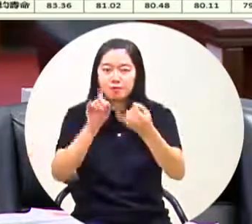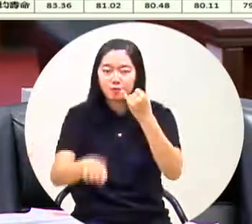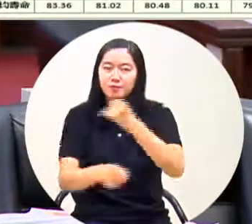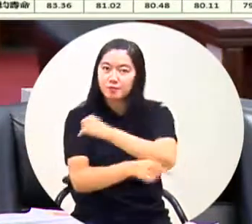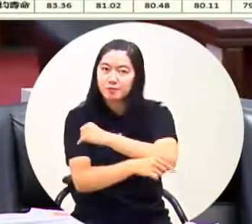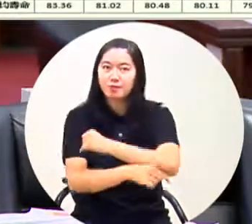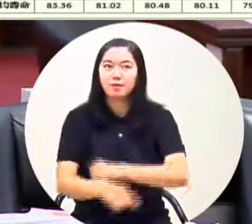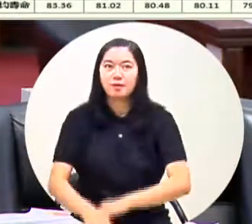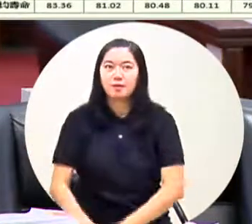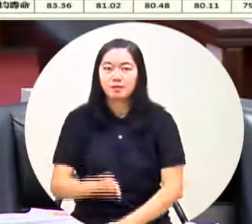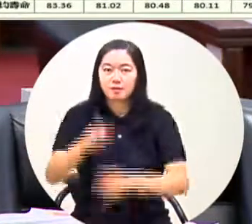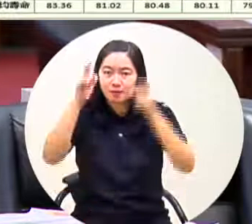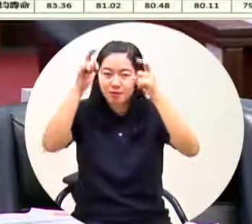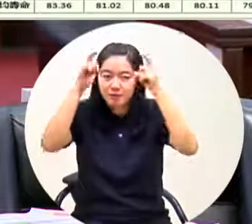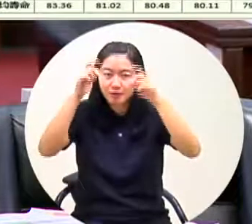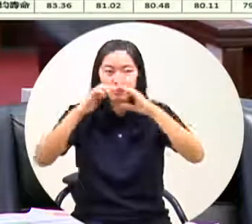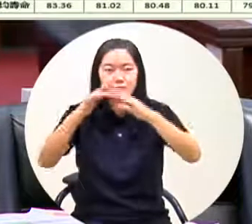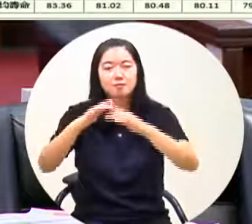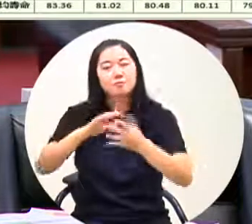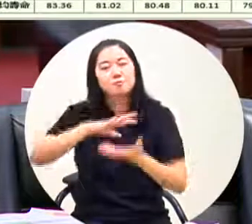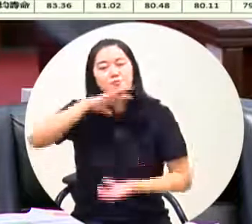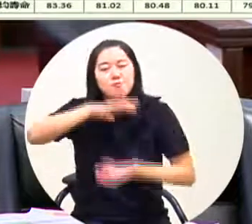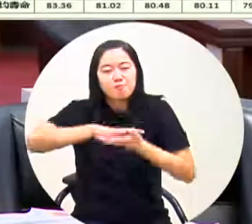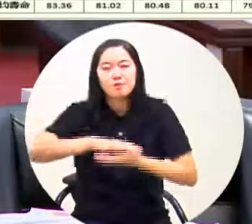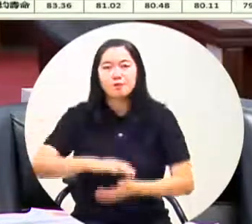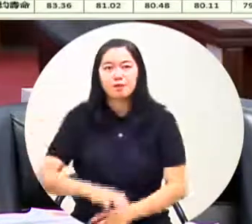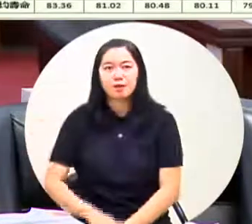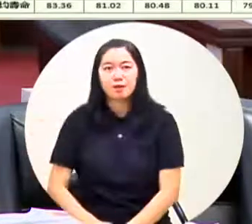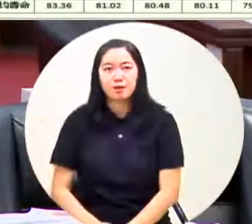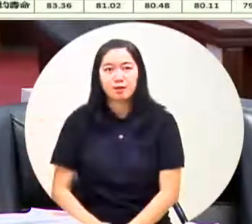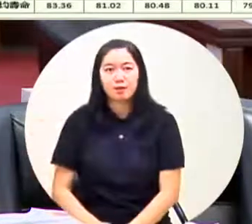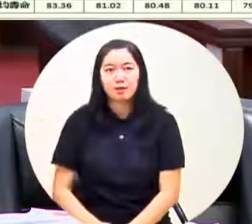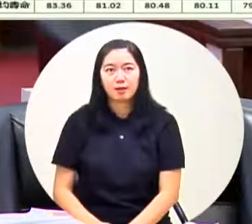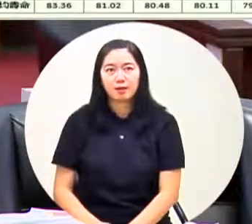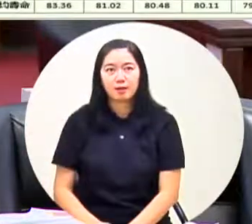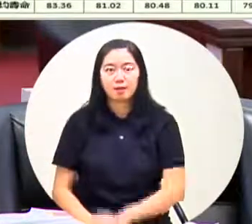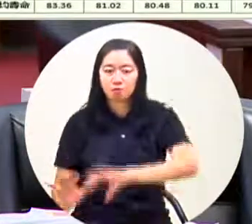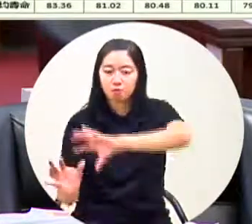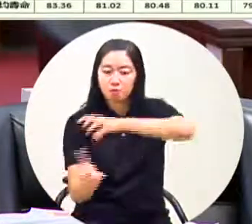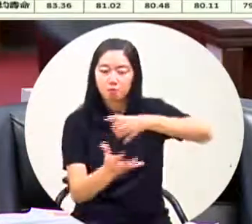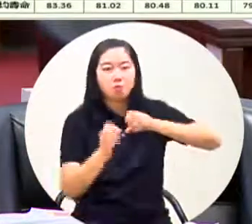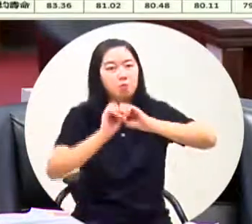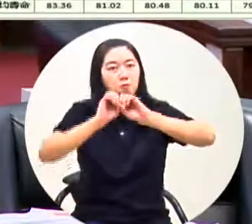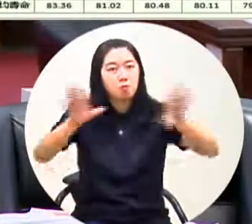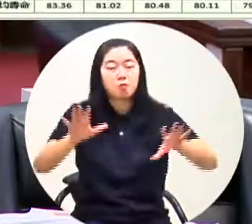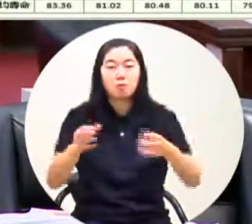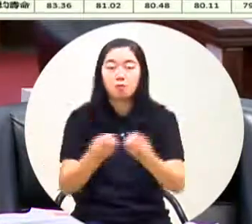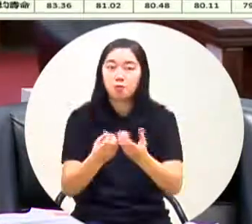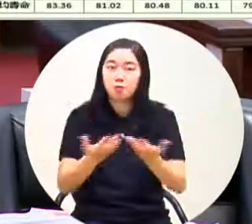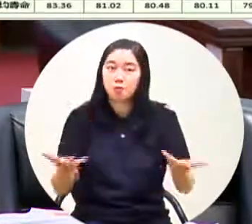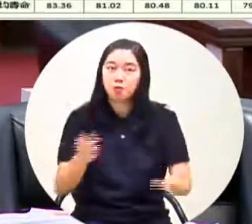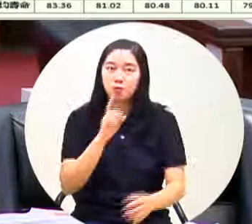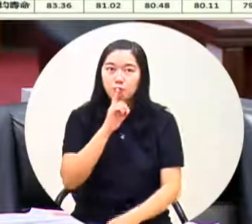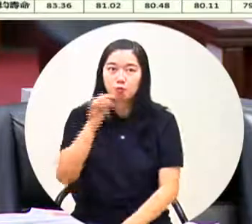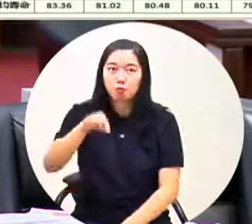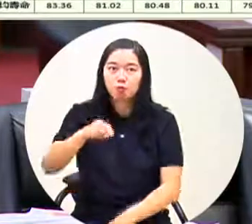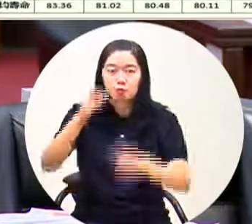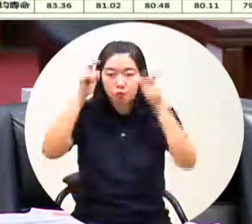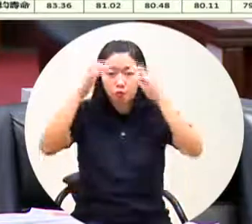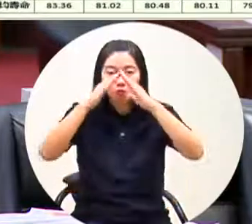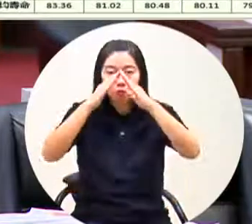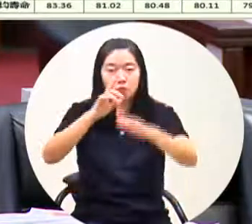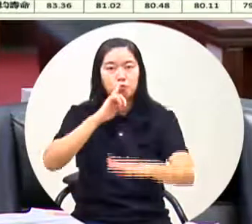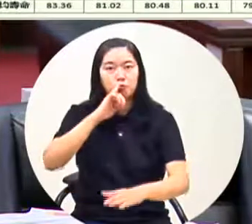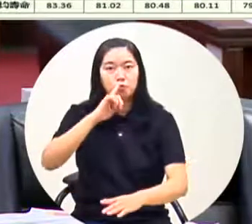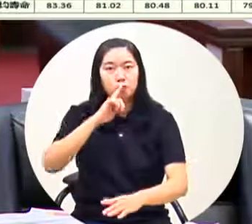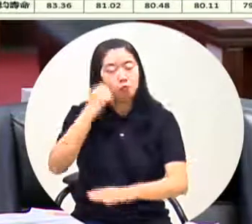第一名啦，对不对？啊，怎么向世界宣布，向全国、向世界来宣布说我们是一个城宜居城